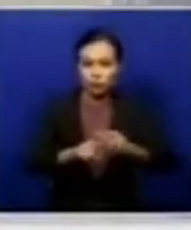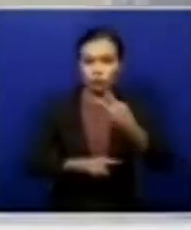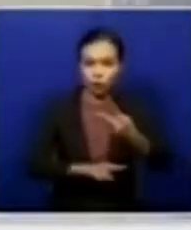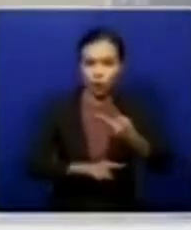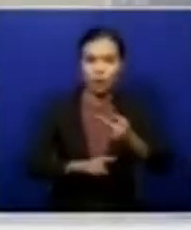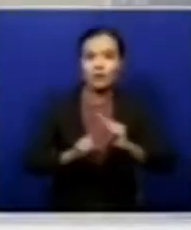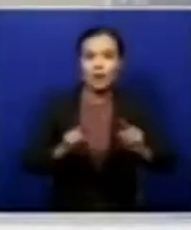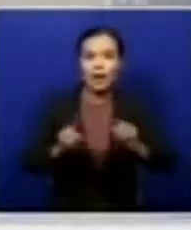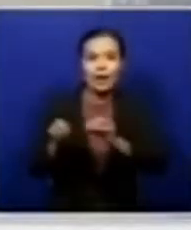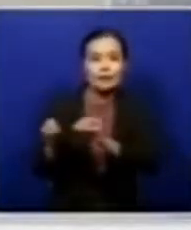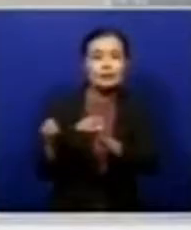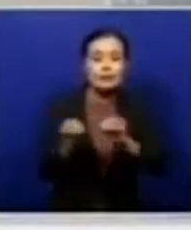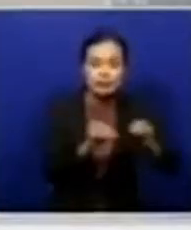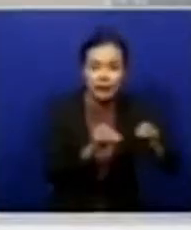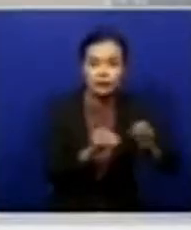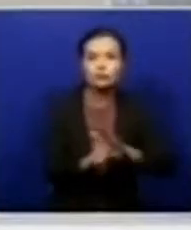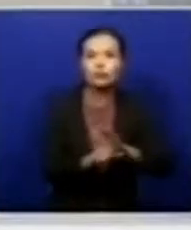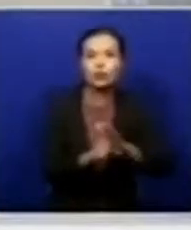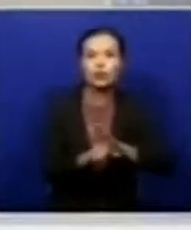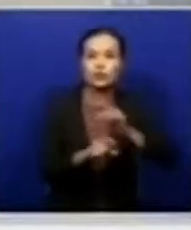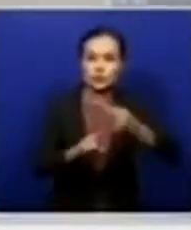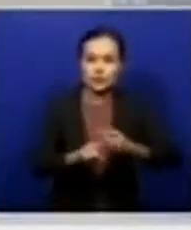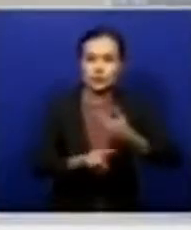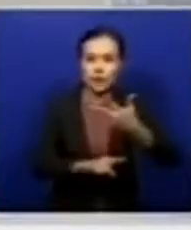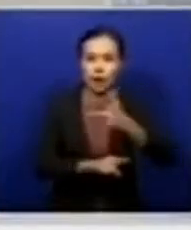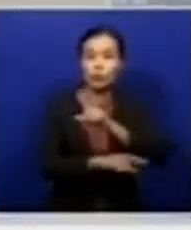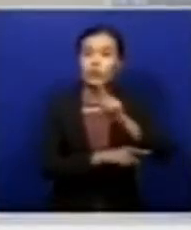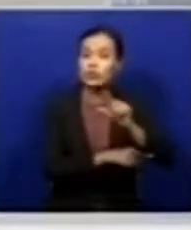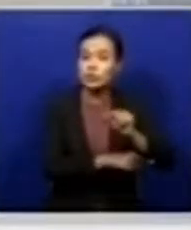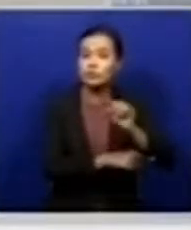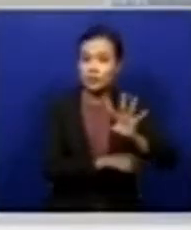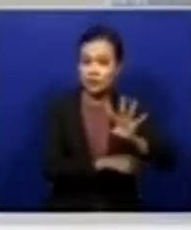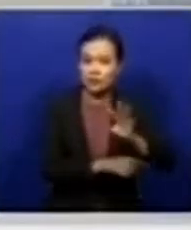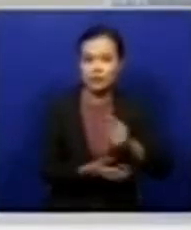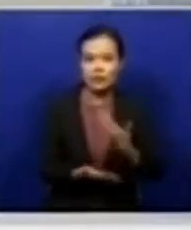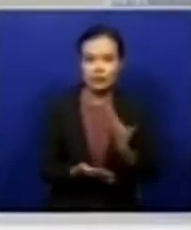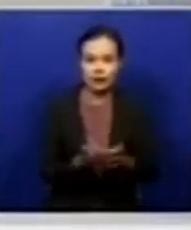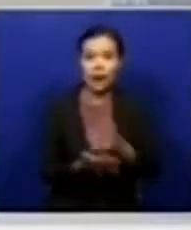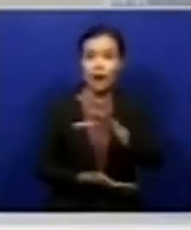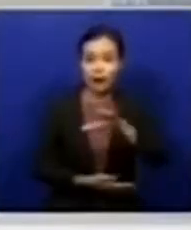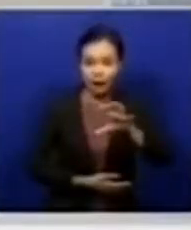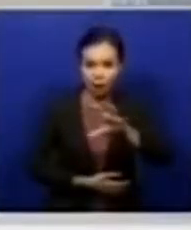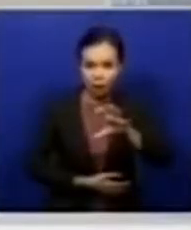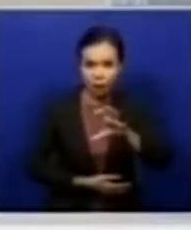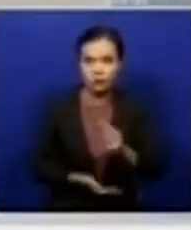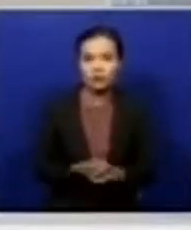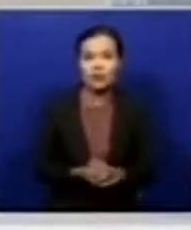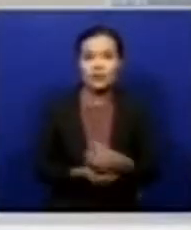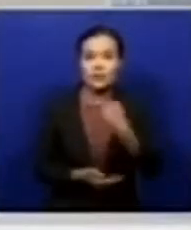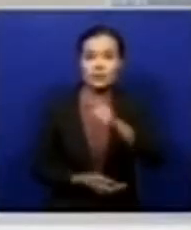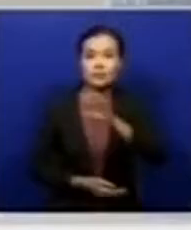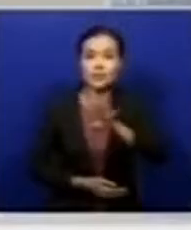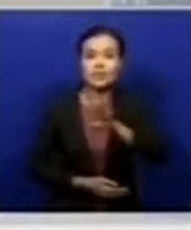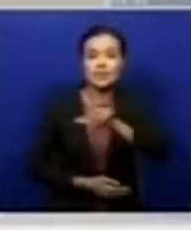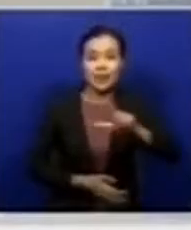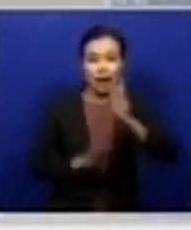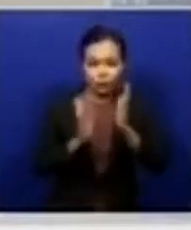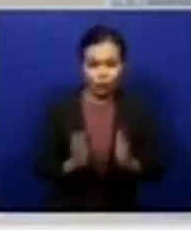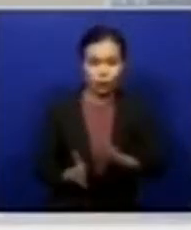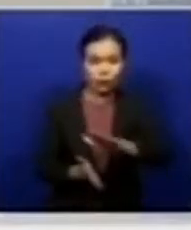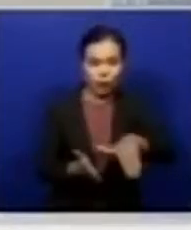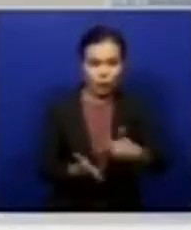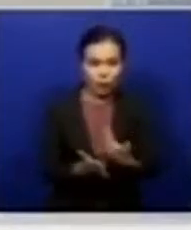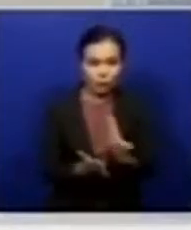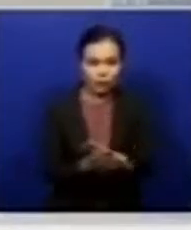ญเลื่อนมาเป็นมีนา24มีนาให้ไป500ครับให้ไป14ล้านคนงบประ